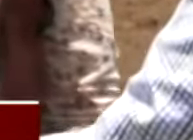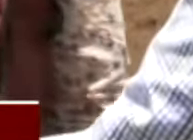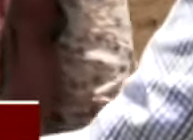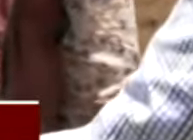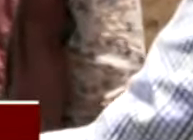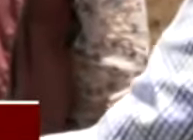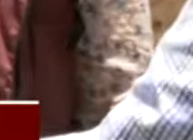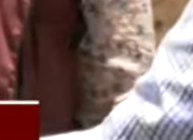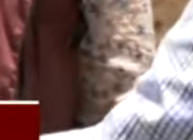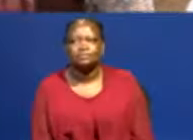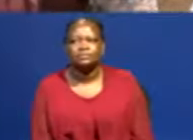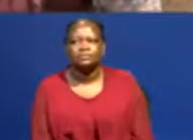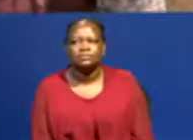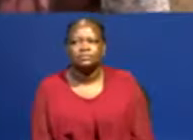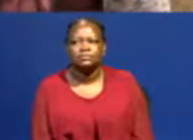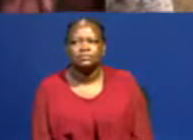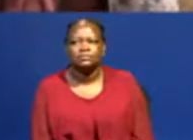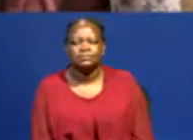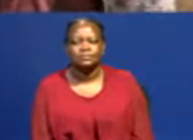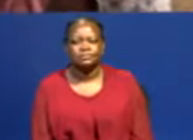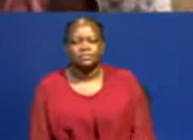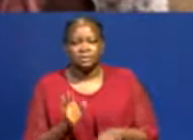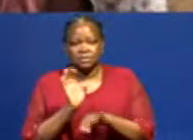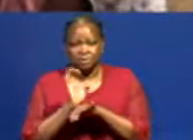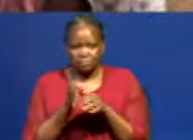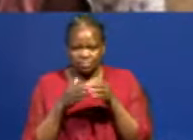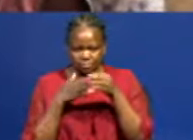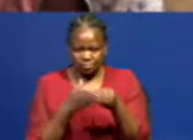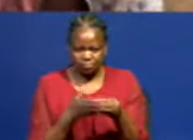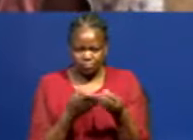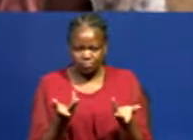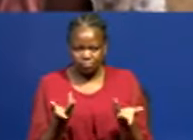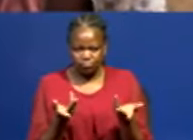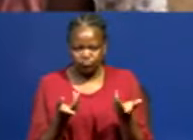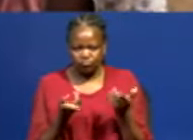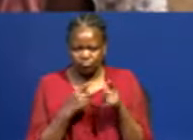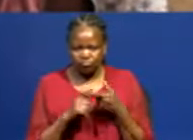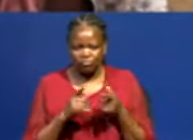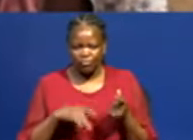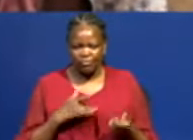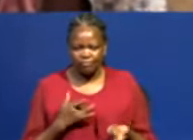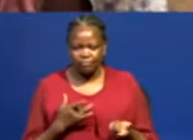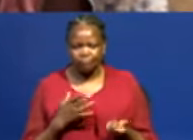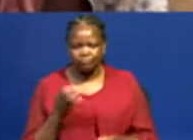si ndivyo? Lakini kwa sasa kanisa ndio inaongoza kuzifinya. Sasa tunasikia huzuni